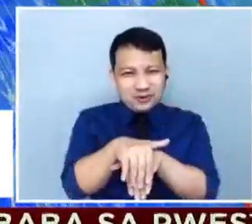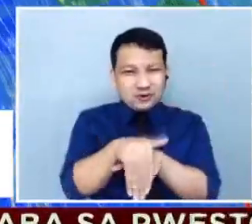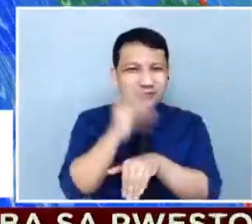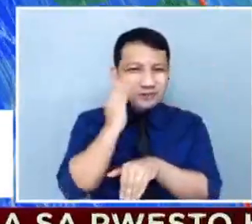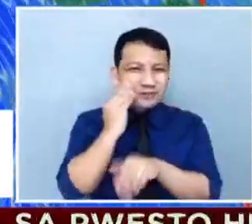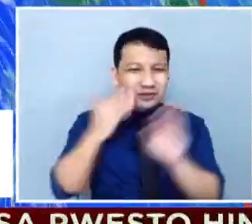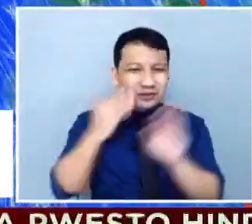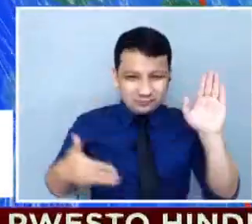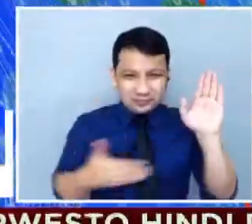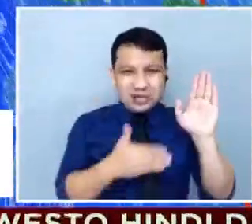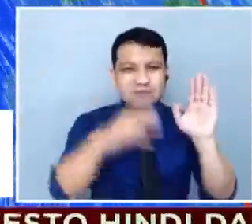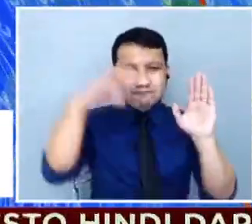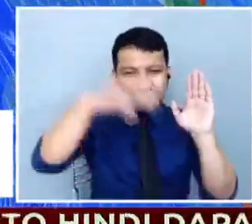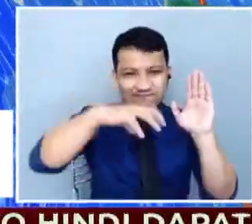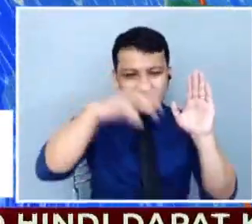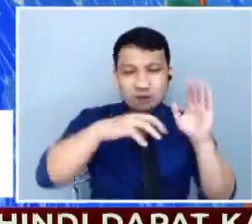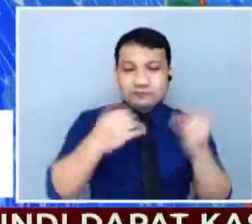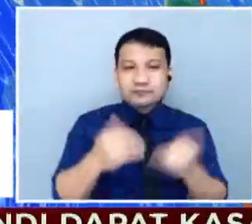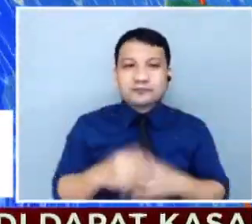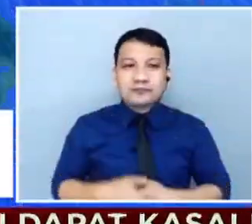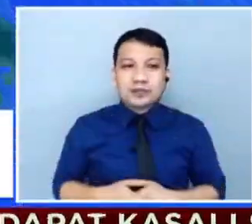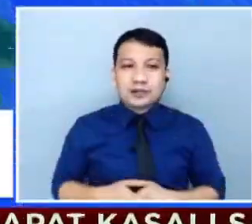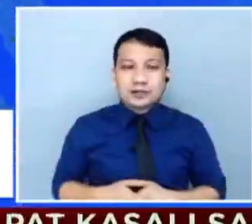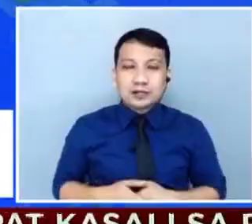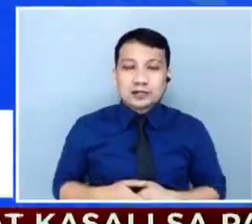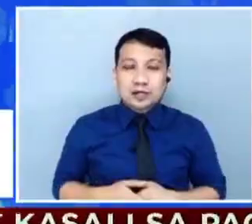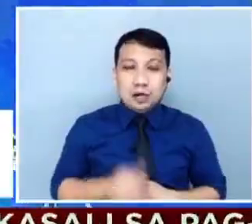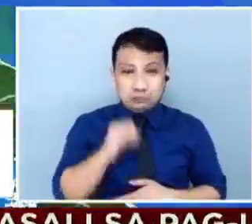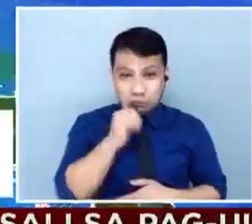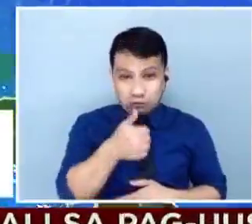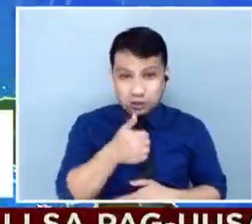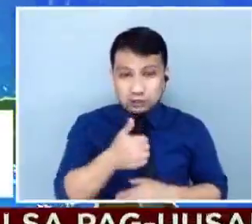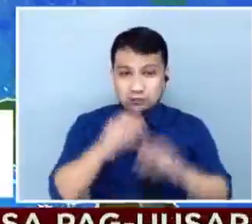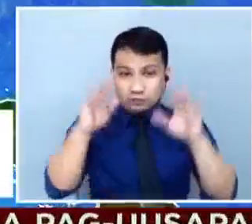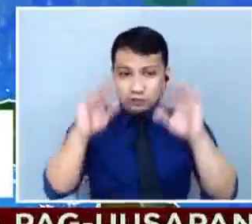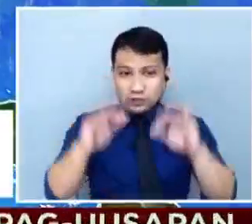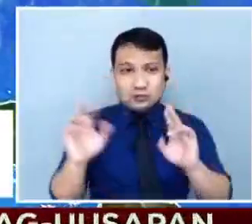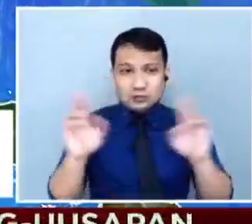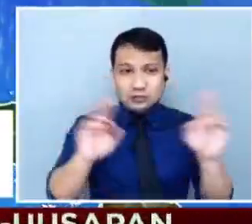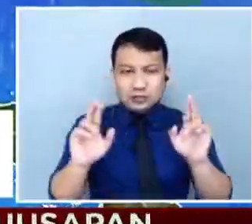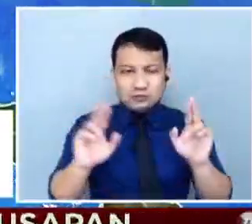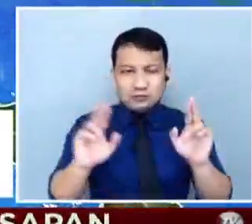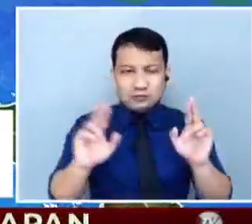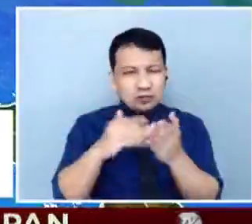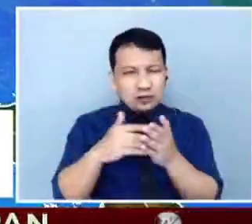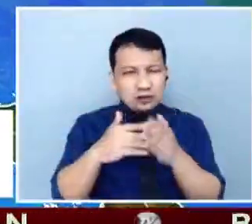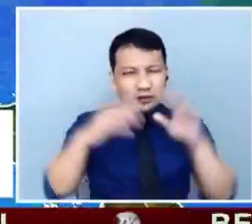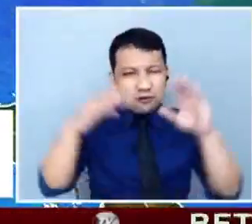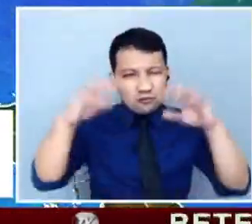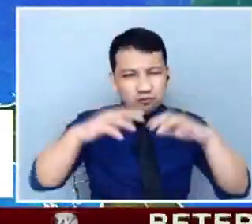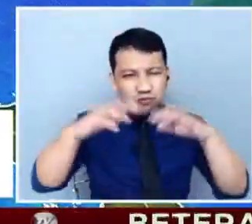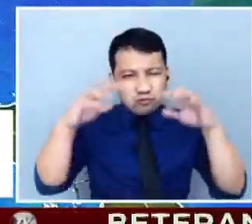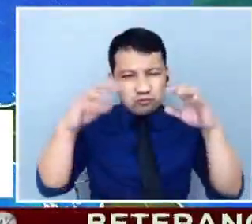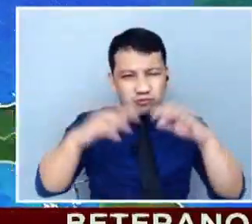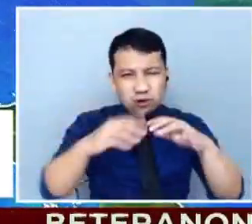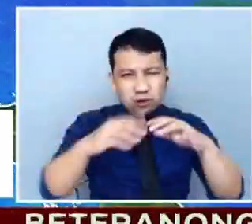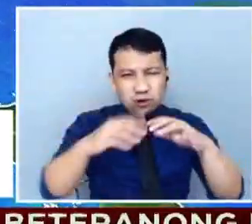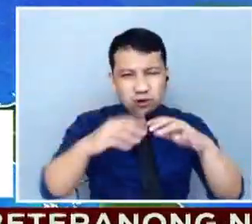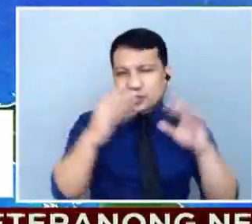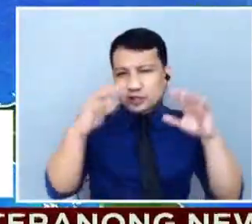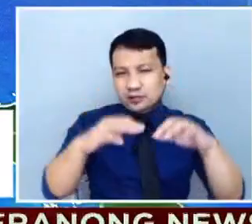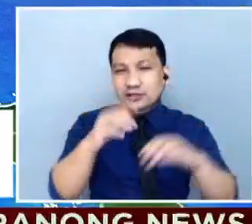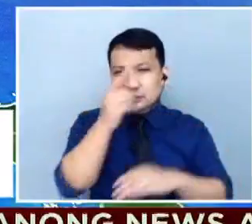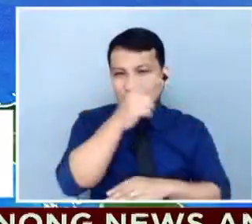araw. Para naman sa magiging lagay ng panahon bukas, inaasahang hihina at magiging mas madalang na ang ulan sa